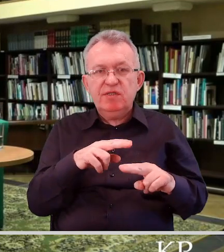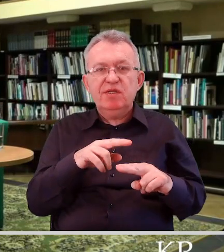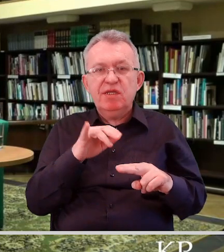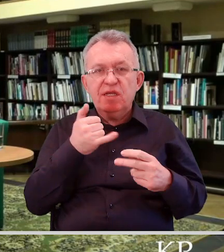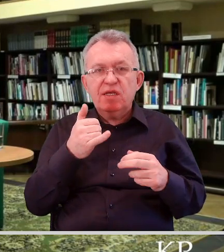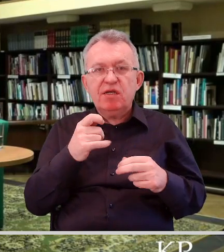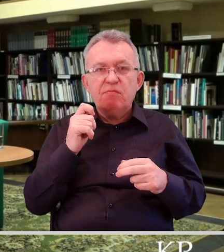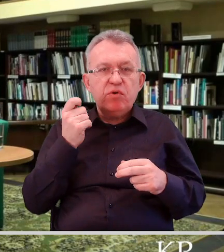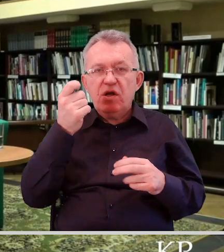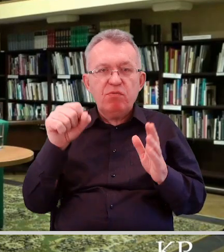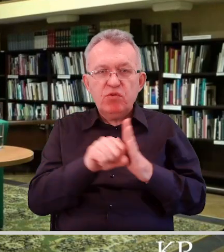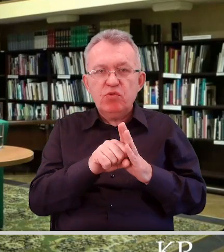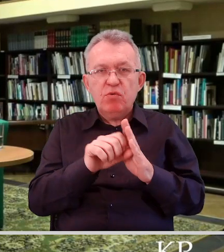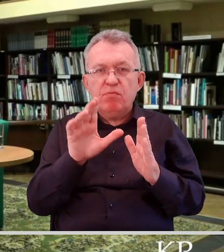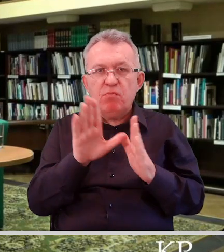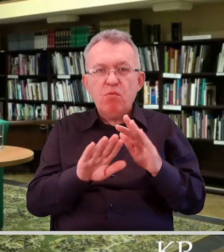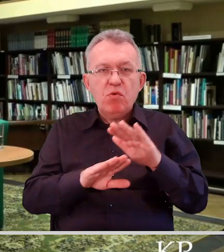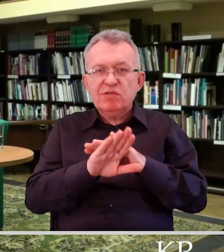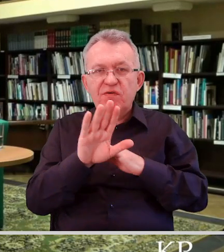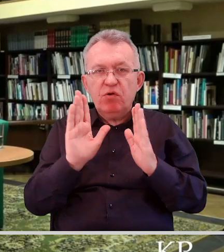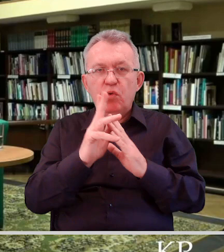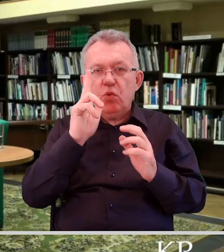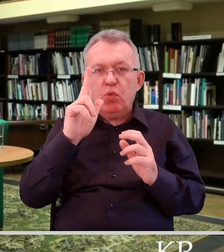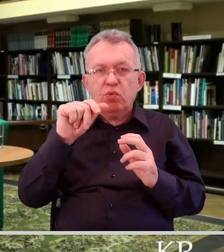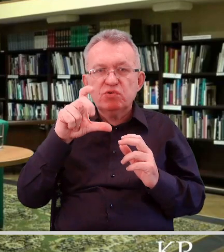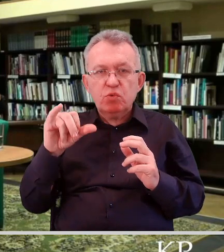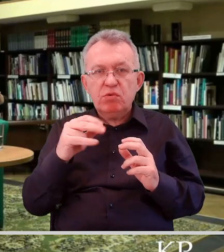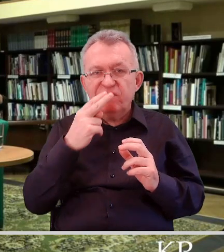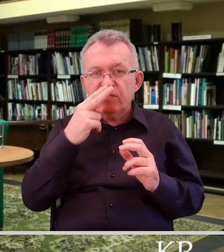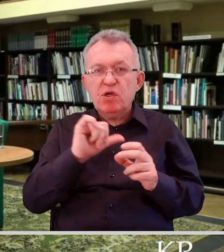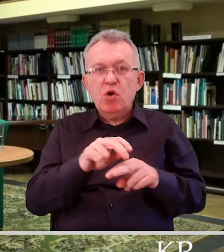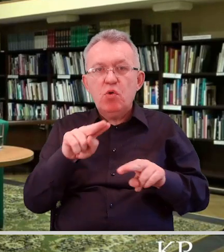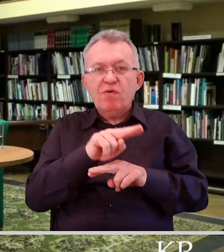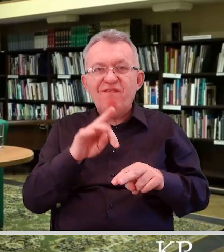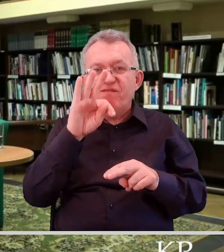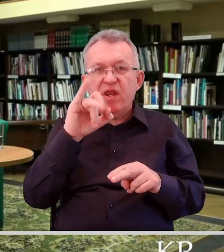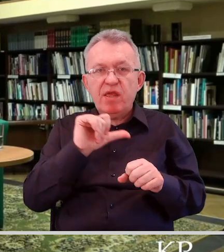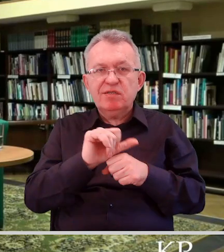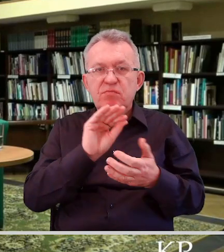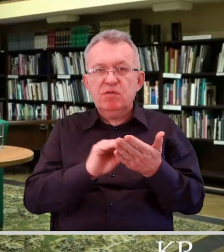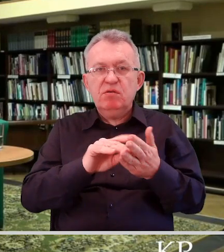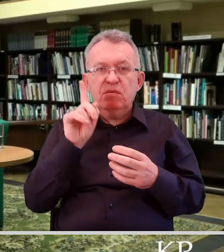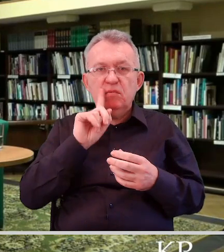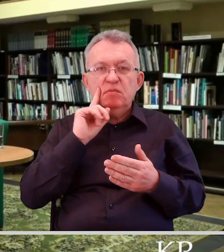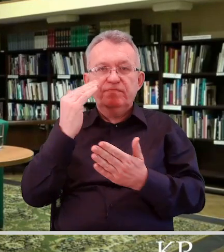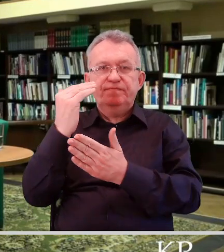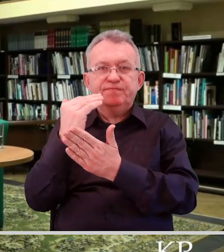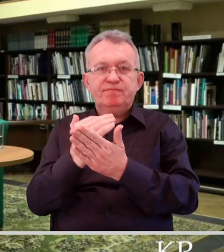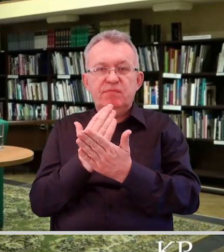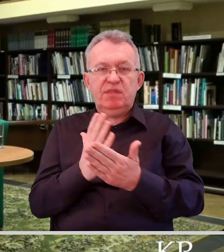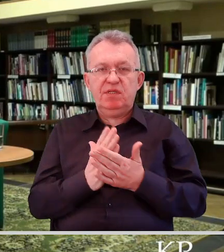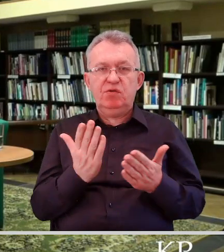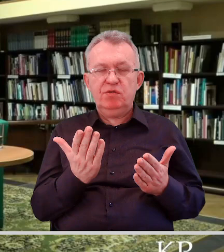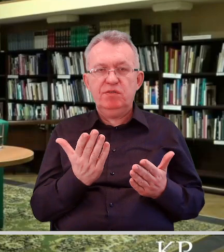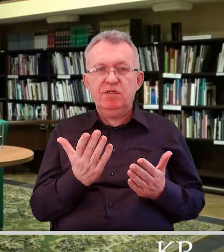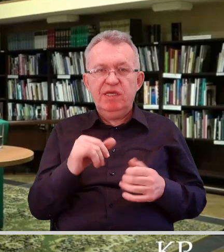jak pojechałam niedawno do jakiegoś malutkiego muzeum chyba w Kocku i tam zobaczyłam, że rodzina Firlejów jest opisana tylko męskimi postaciami,